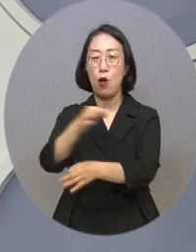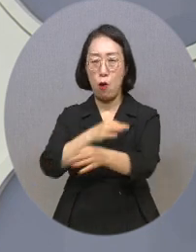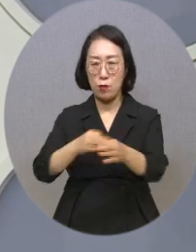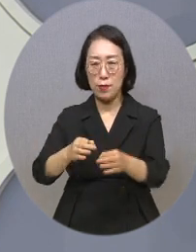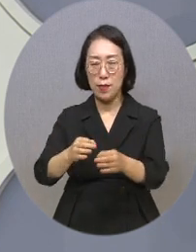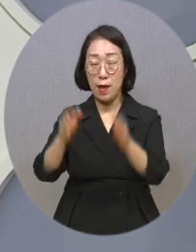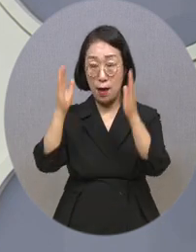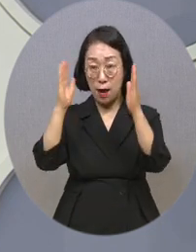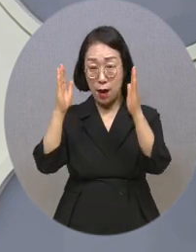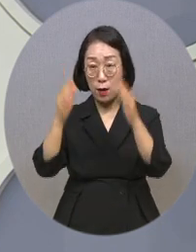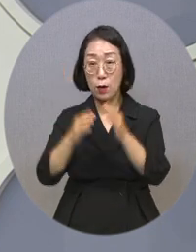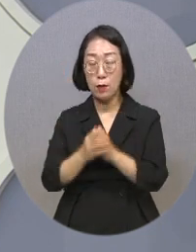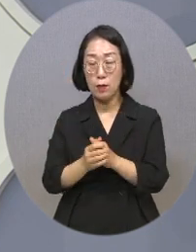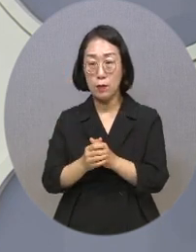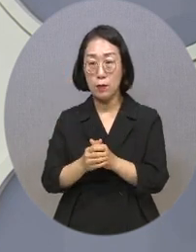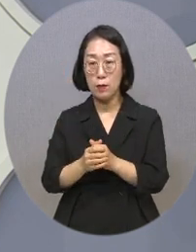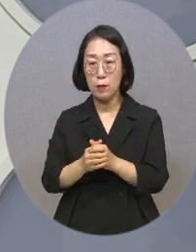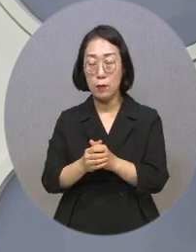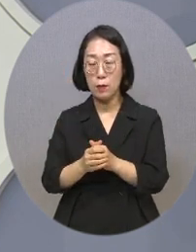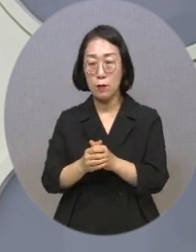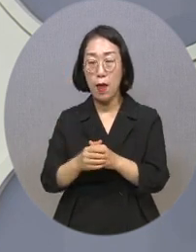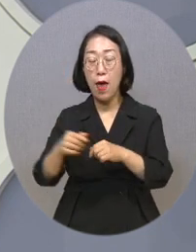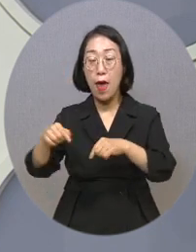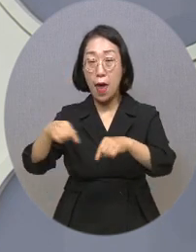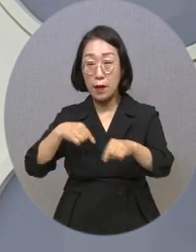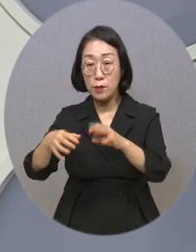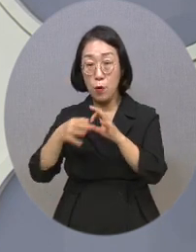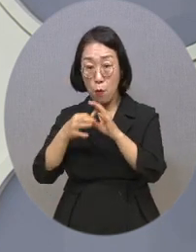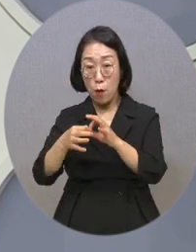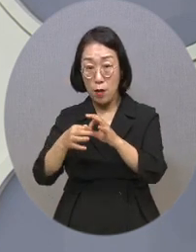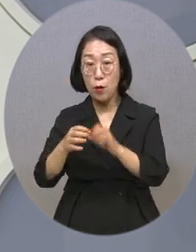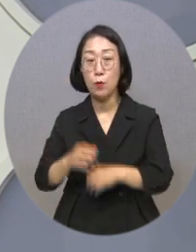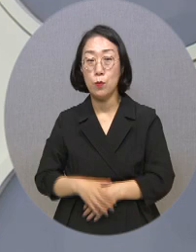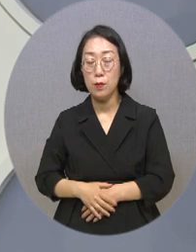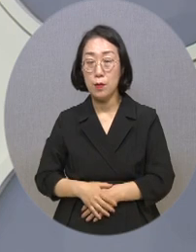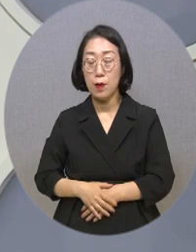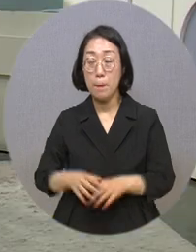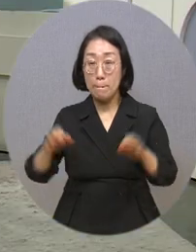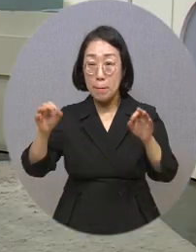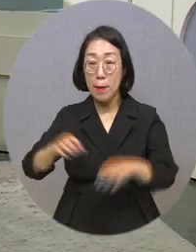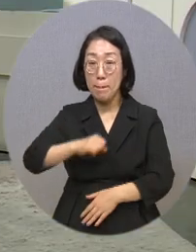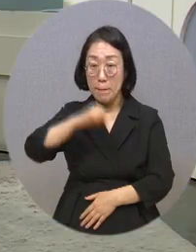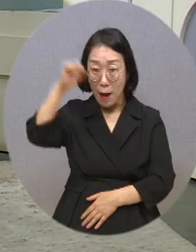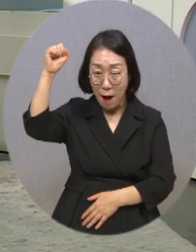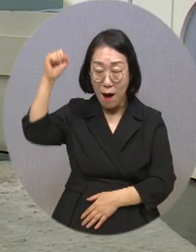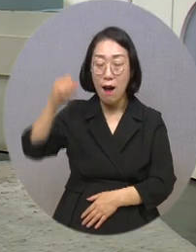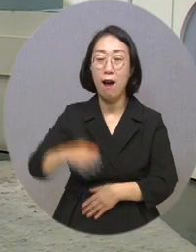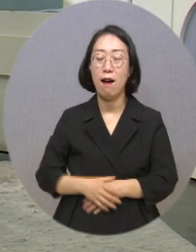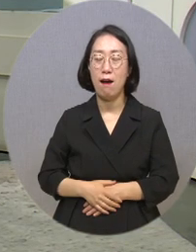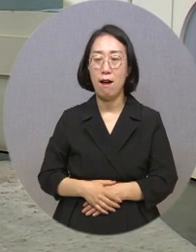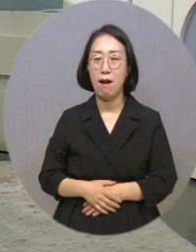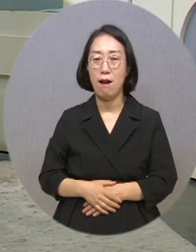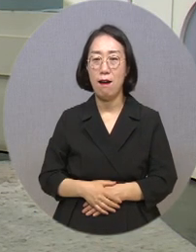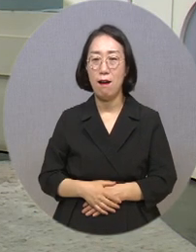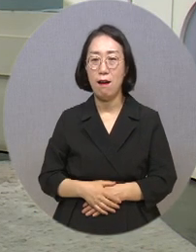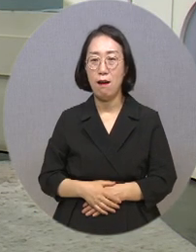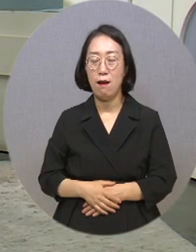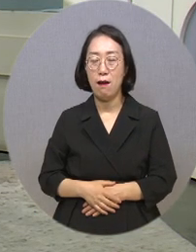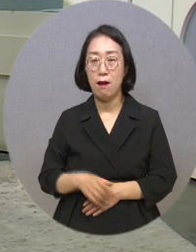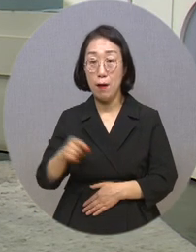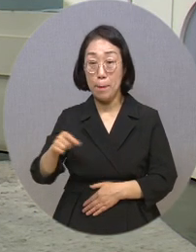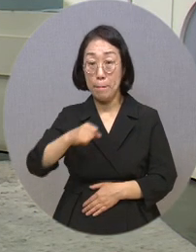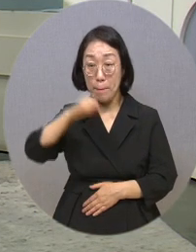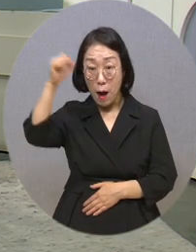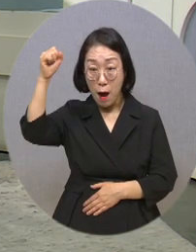그러다가 행정고시를 보게 됐는데 그게 또 빨리 됐어요. 되게 운이 좋은 거죠. 그래서 그걸 또